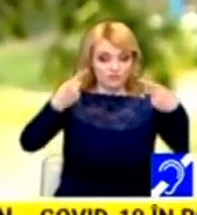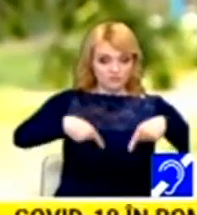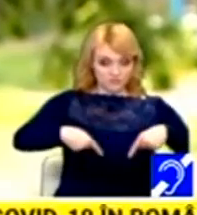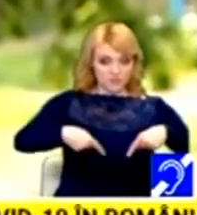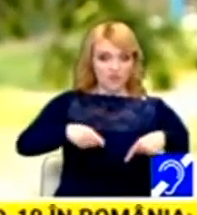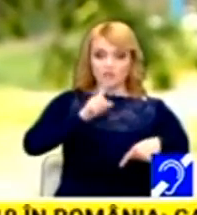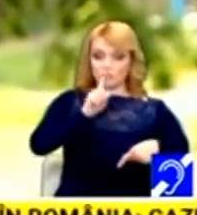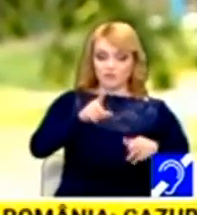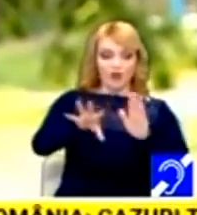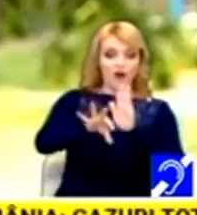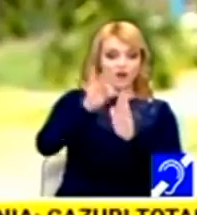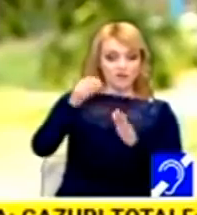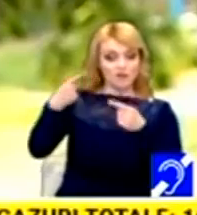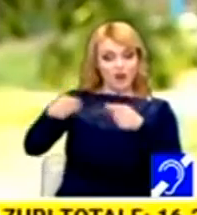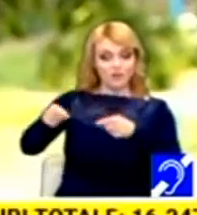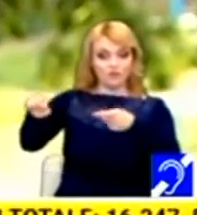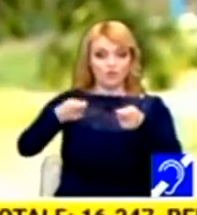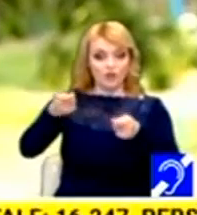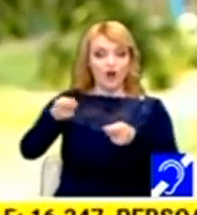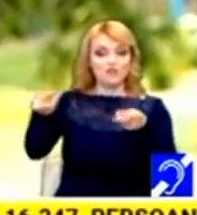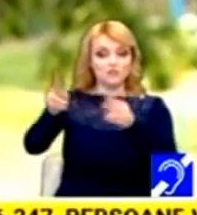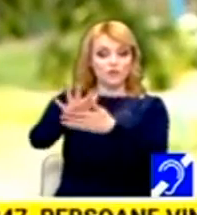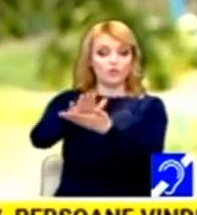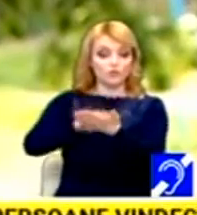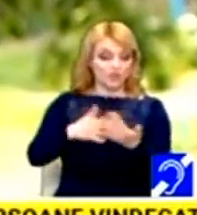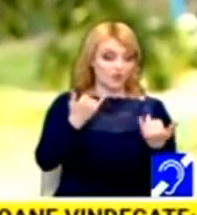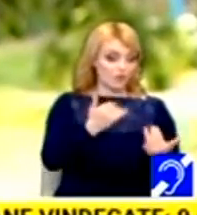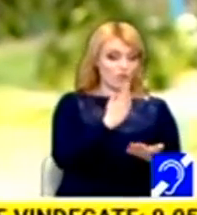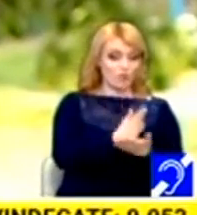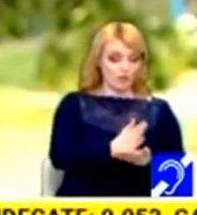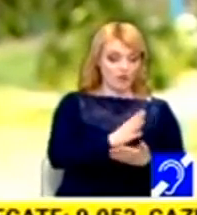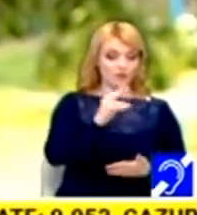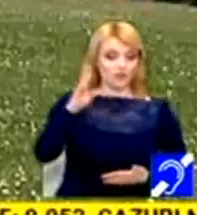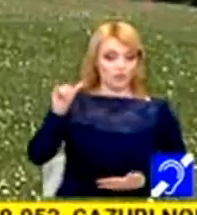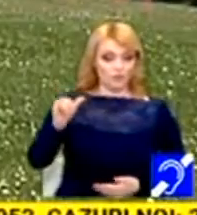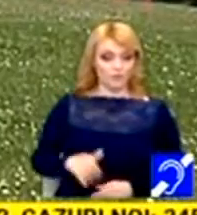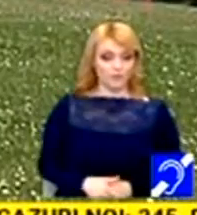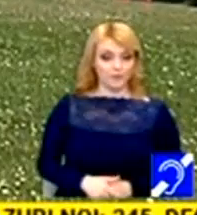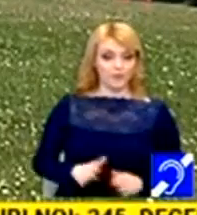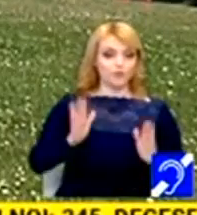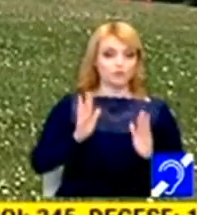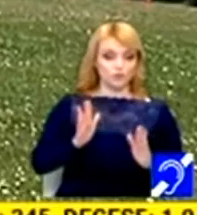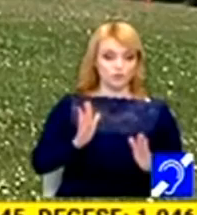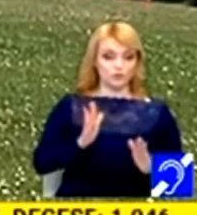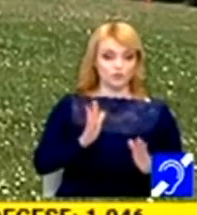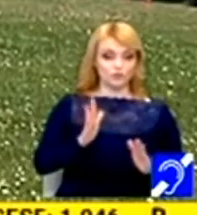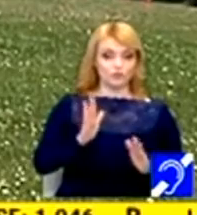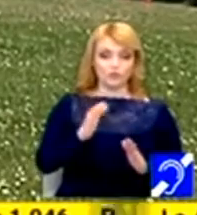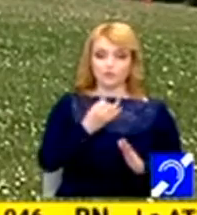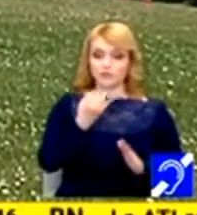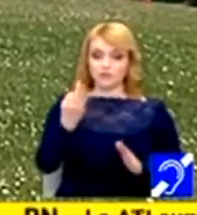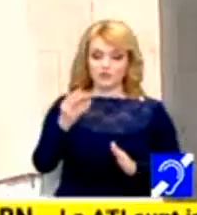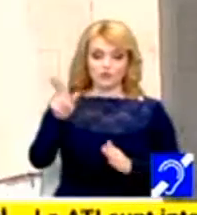fi ales un alt guvern, va rămâne în continuare actualul guvern Chicu, dar cu anumite